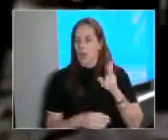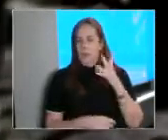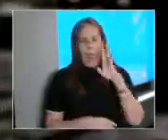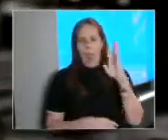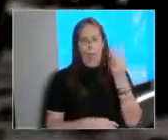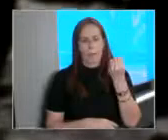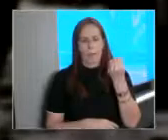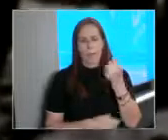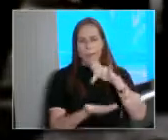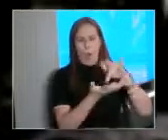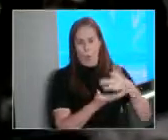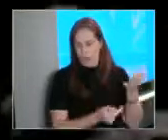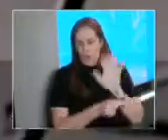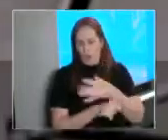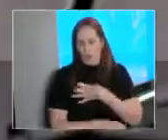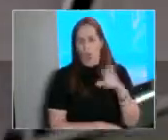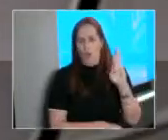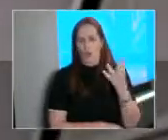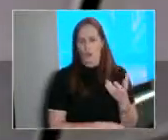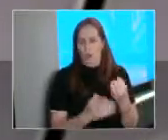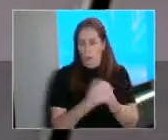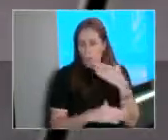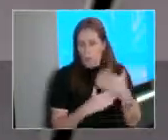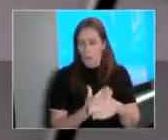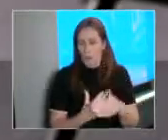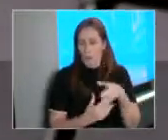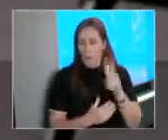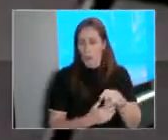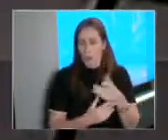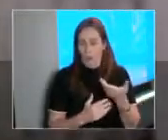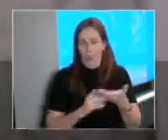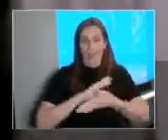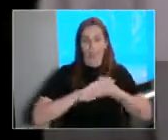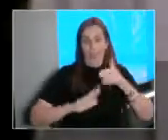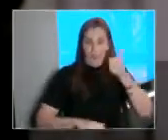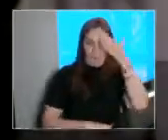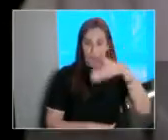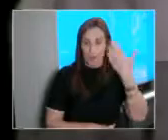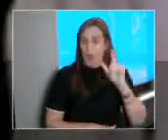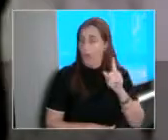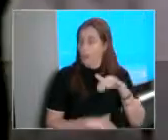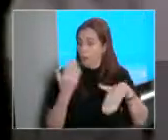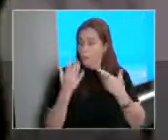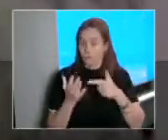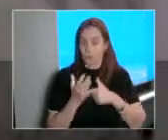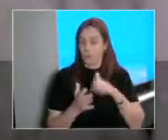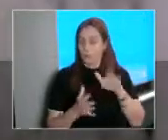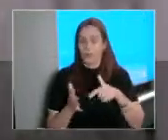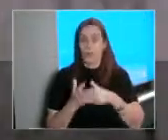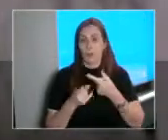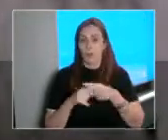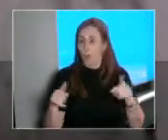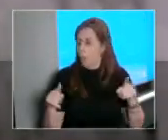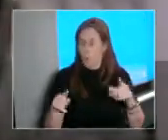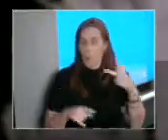מ-40 יישובים. שהוקמו בסופו של דבר, יש את הראשונים, כמובן, שהכי מוכרים, אבל שהוקמו אחרי זה דרך איקה ודרך